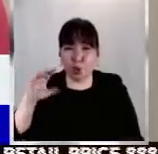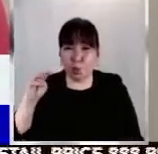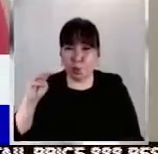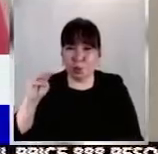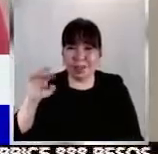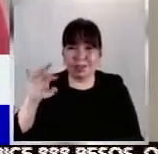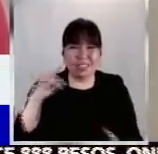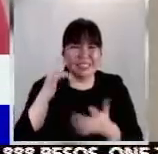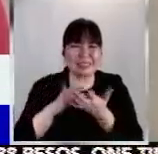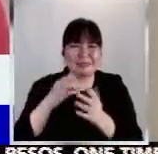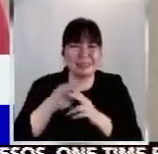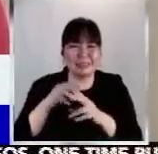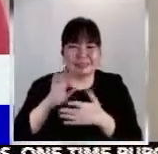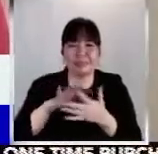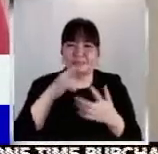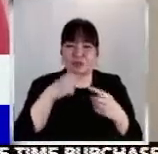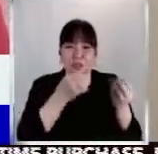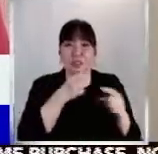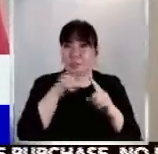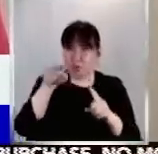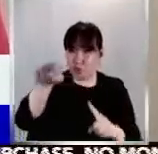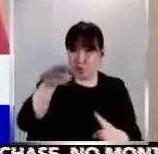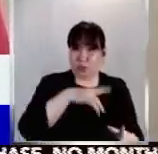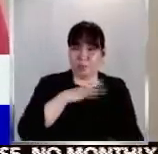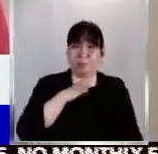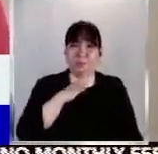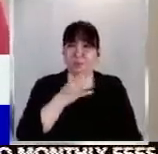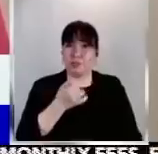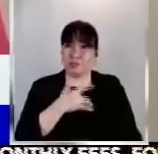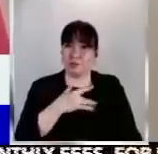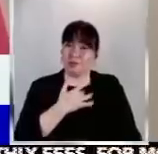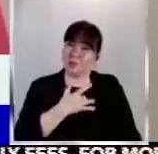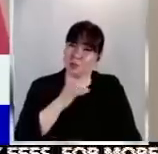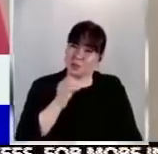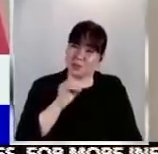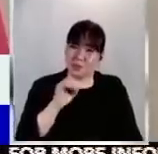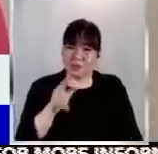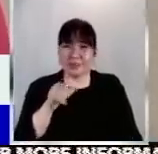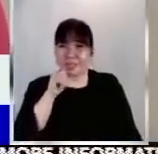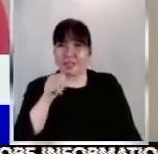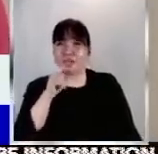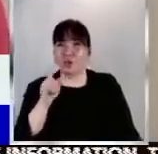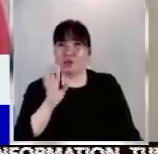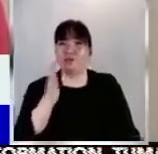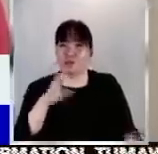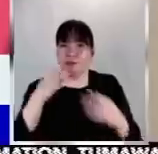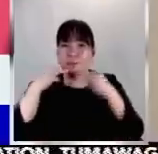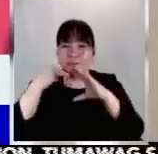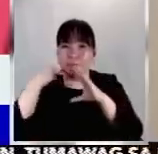tayong nararamdaman at gustong ilapit sa doktor, pwede tayong mag-message sa Facebook page ng Bayanihan